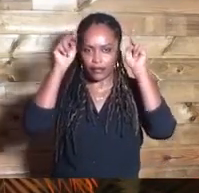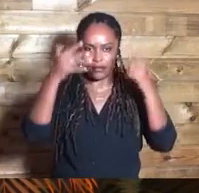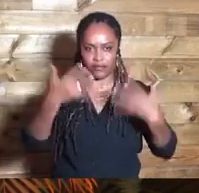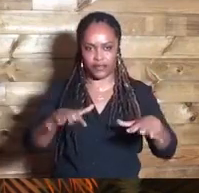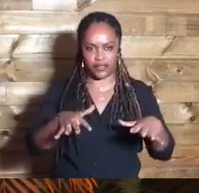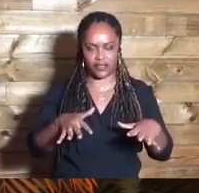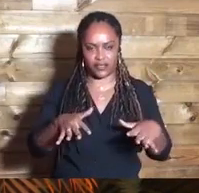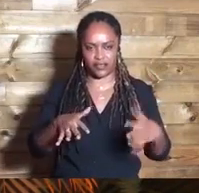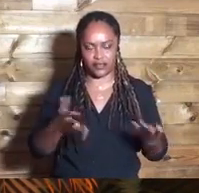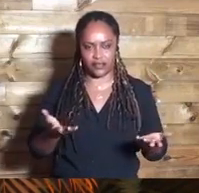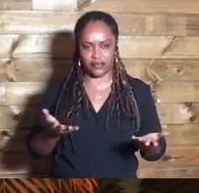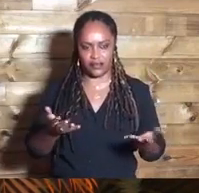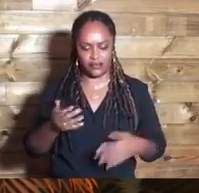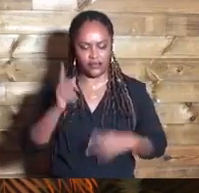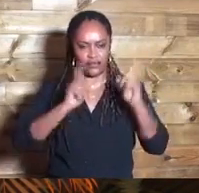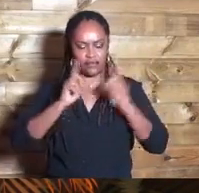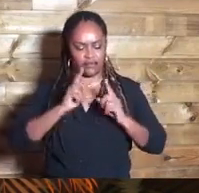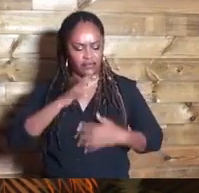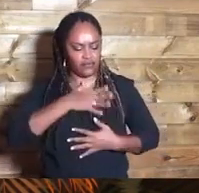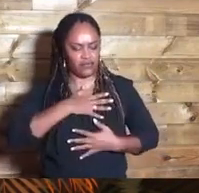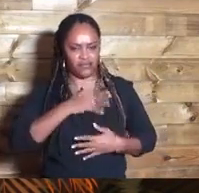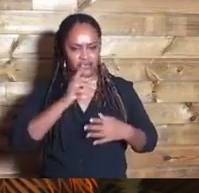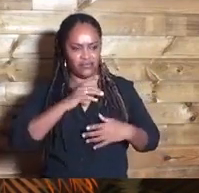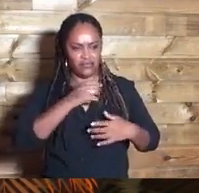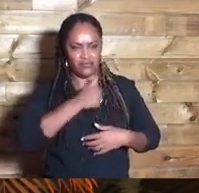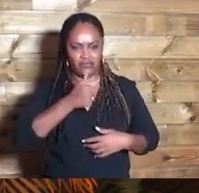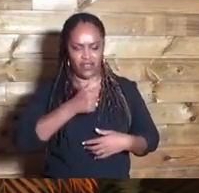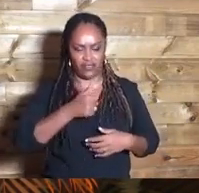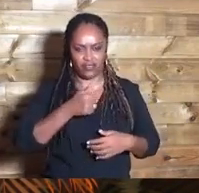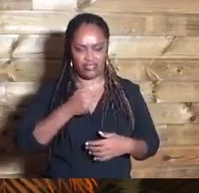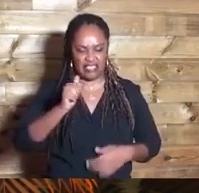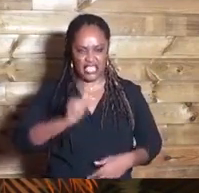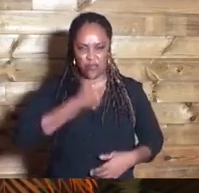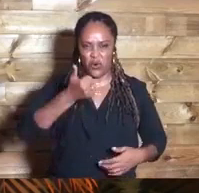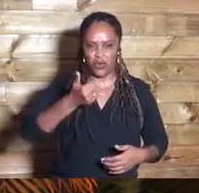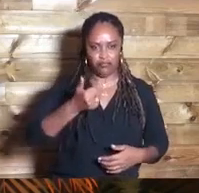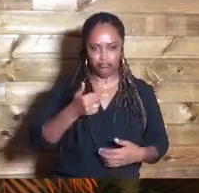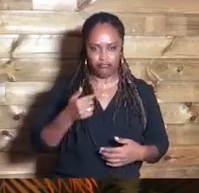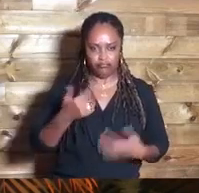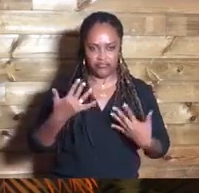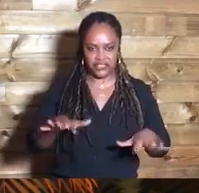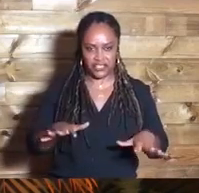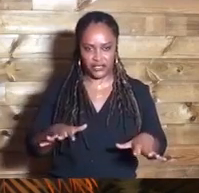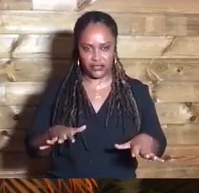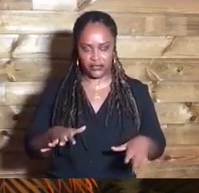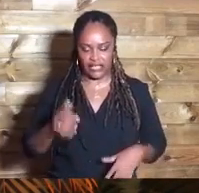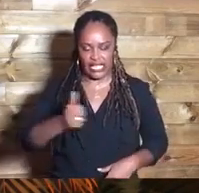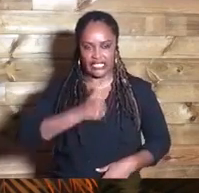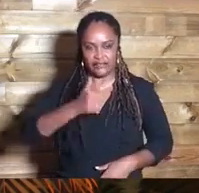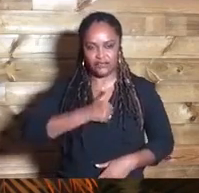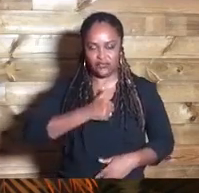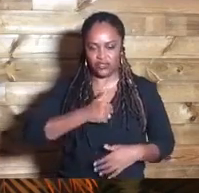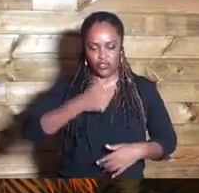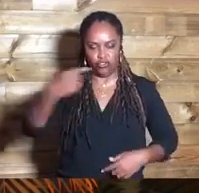de corps avec nous-mêmes. Fini le temps de la débrouillardise. Fini le temps de l'individualisme. Fini le temps du